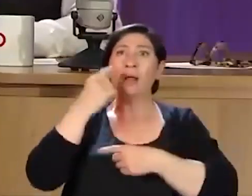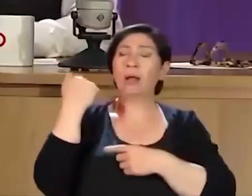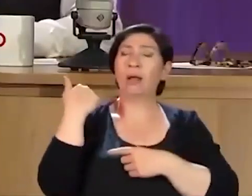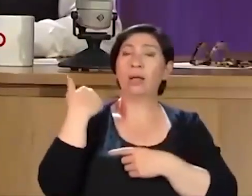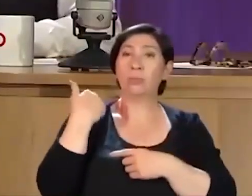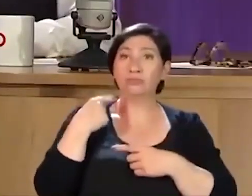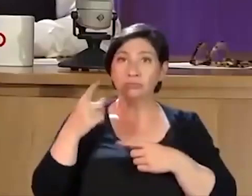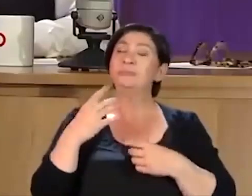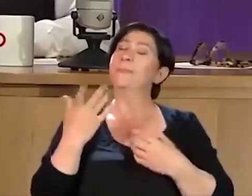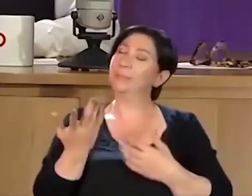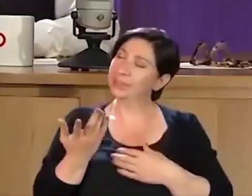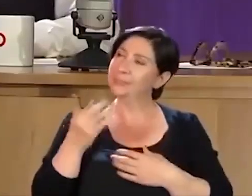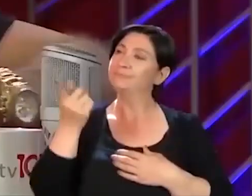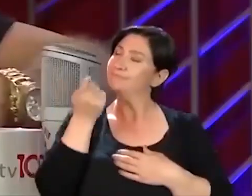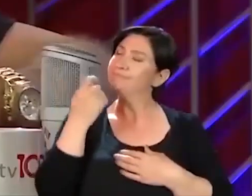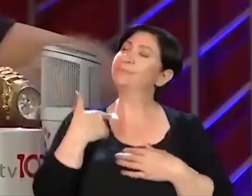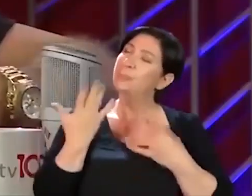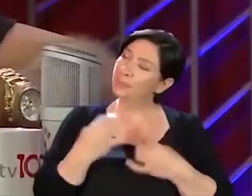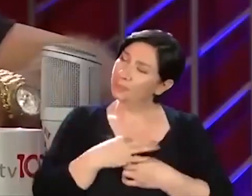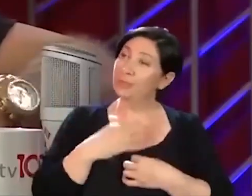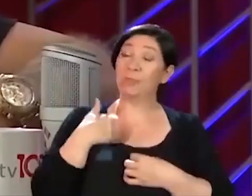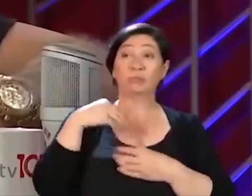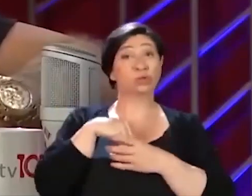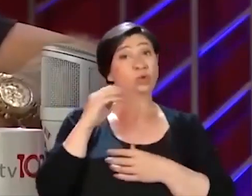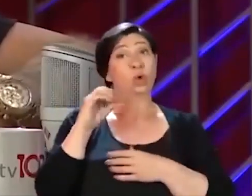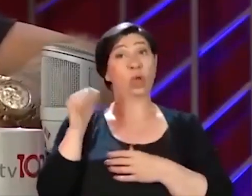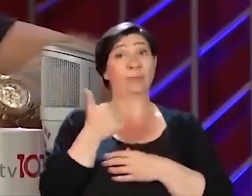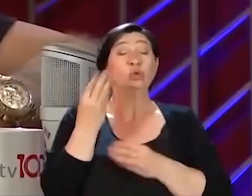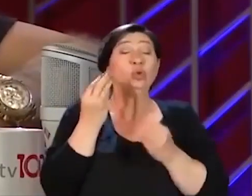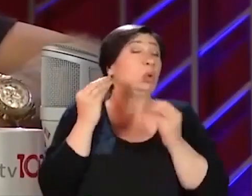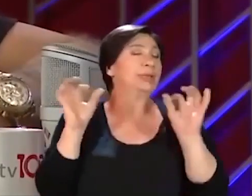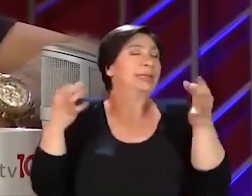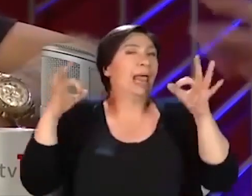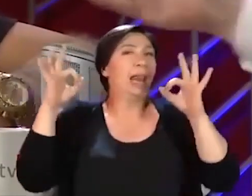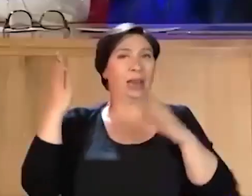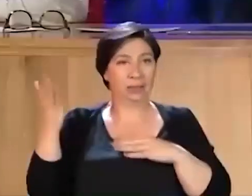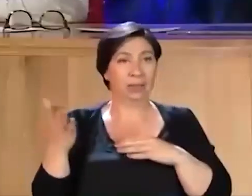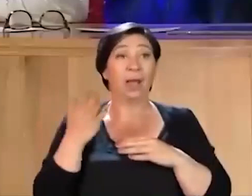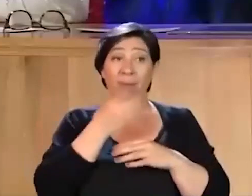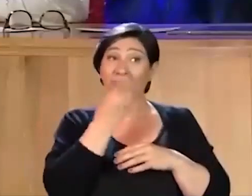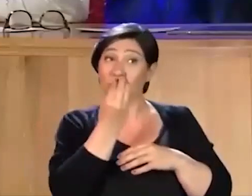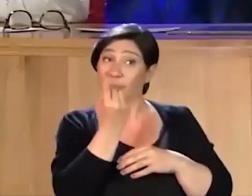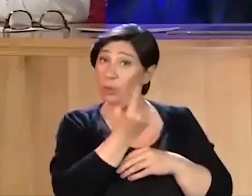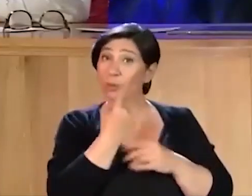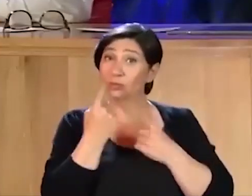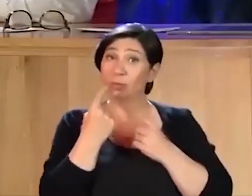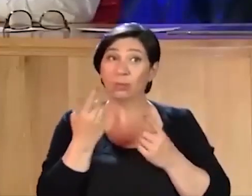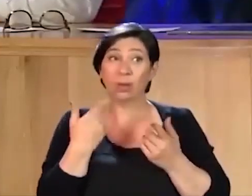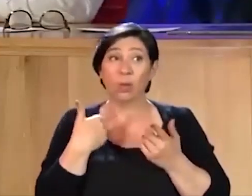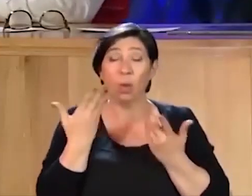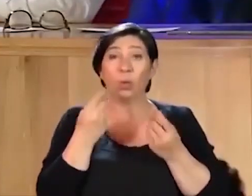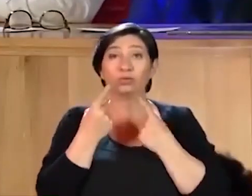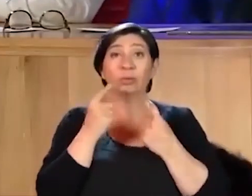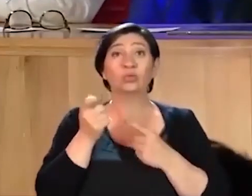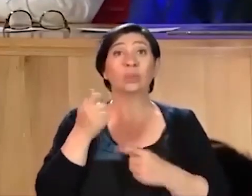yaklaşıyordu ben Buna da saygı duyuyorum Yani bu çok önemli bir insan benim için çok kıymetli onlarla bana ne güzel böyle konuşman Ama öyle